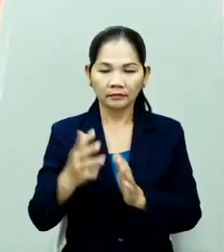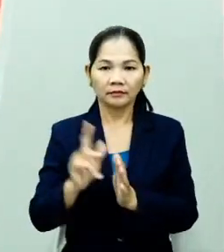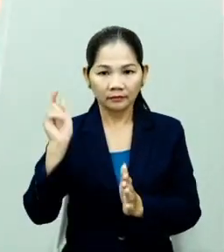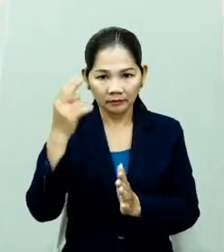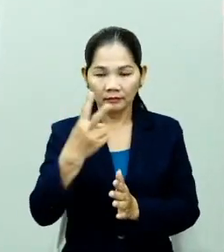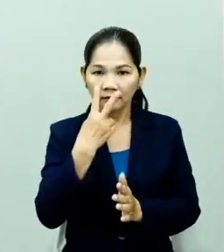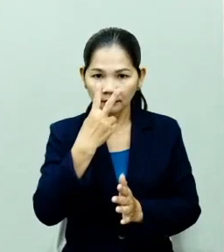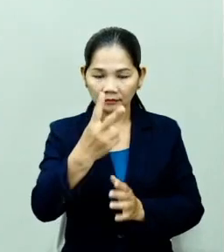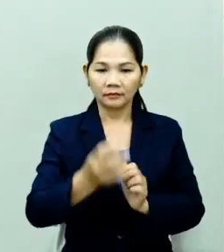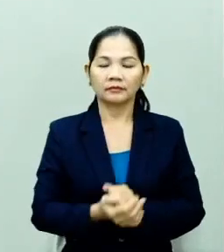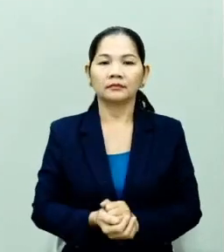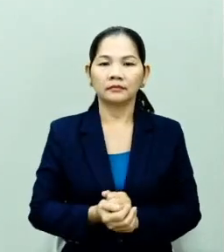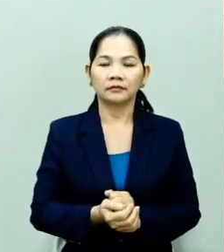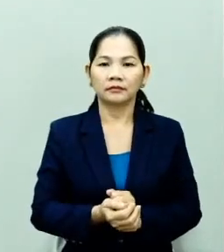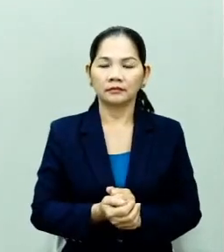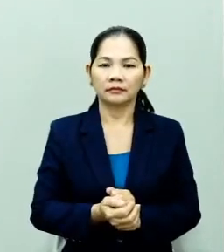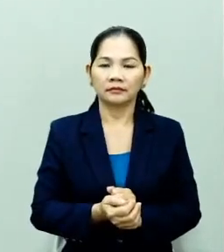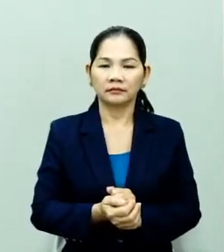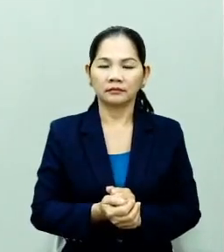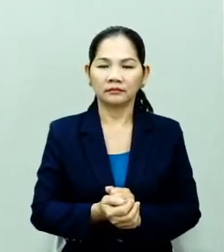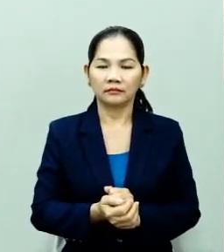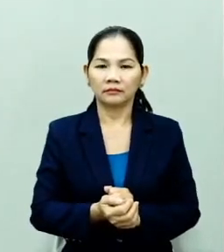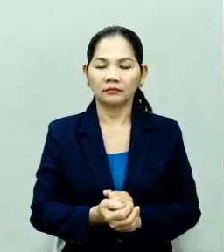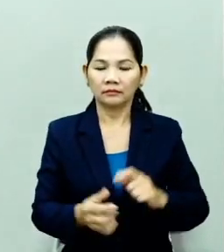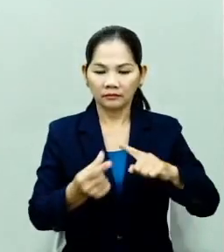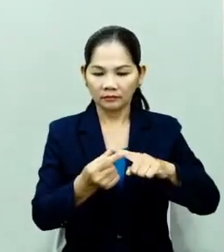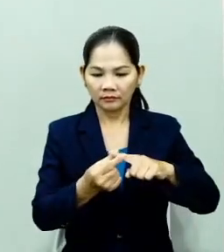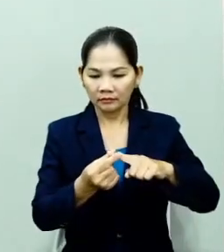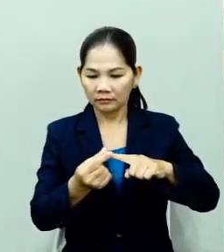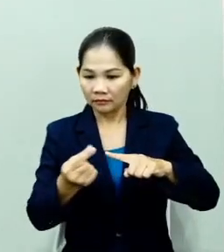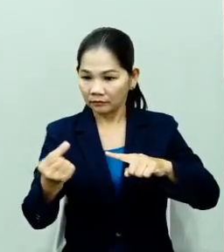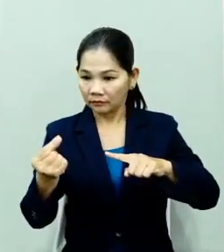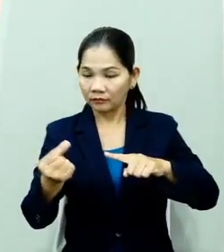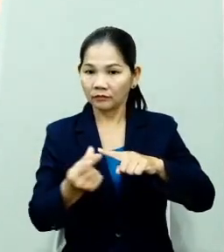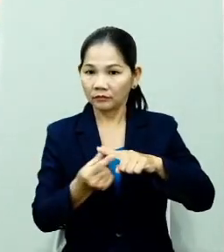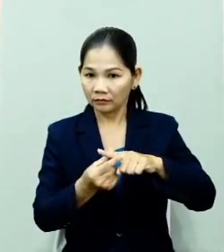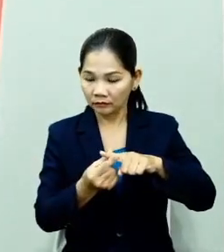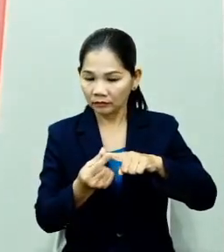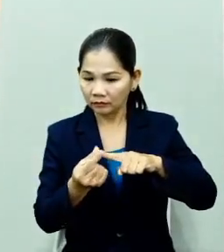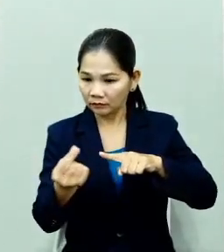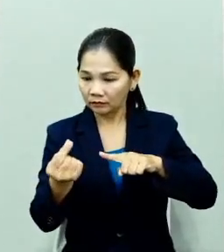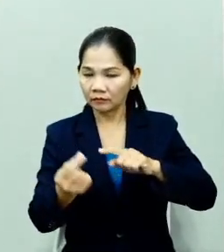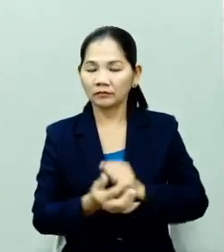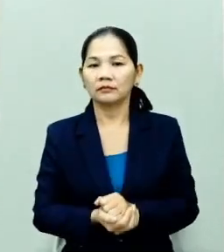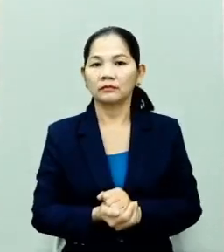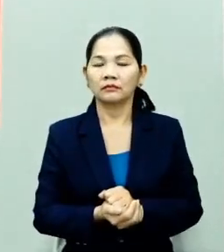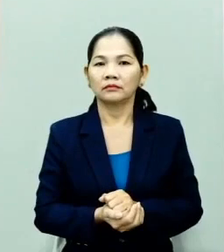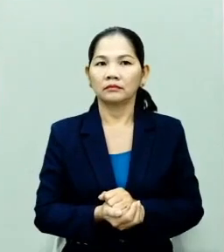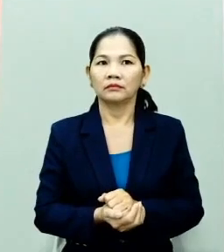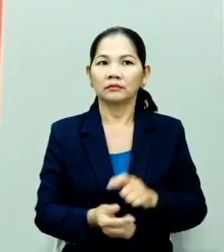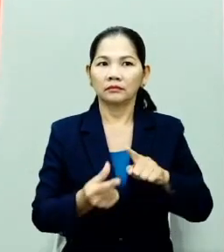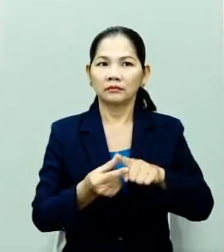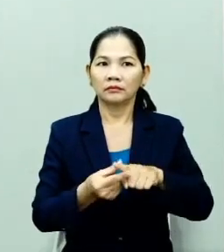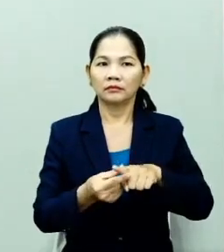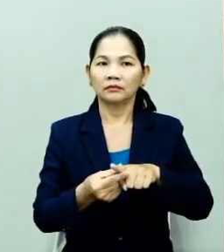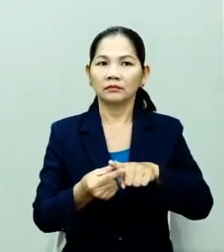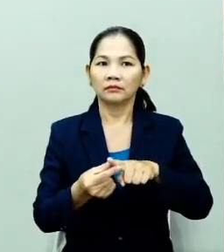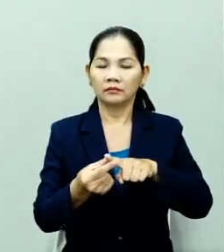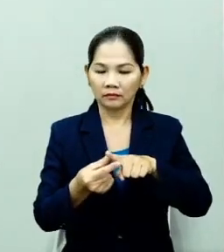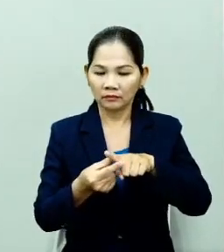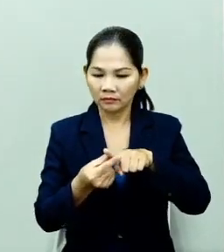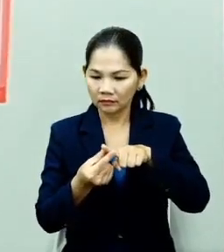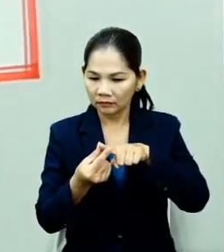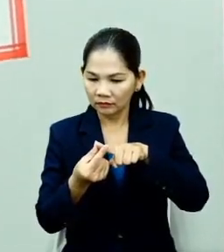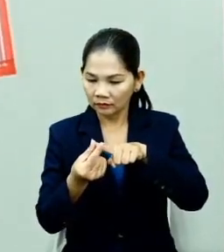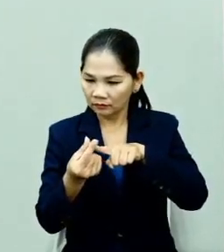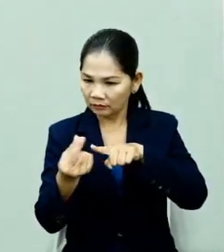rụp cha rụp mà chơi cha mà chơi miên khang tròn ní rồi cái này cái sầm rập đã ông bỏ sầm rập để nó con hay mà chơi ní